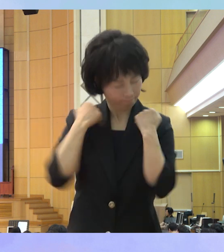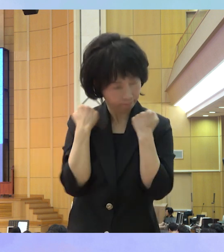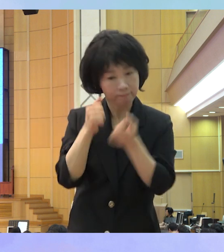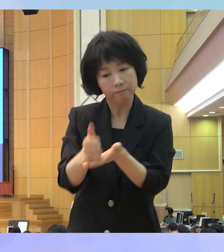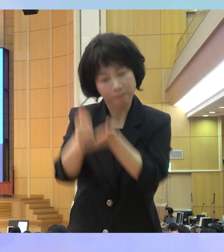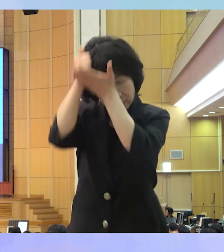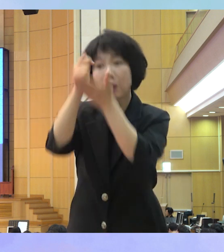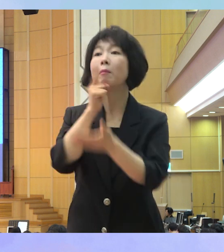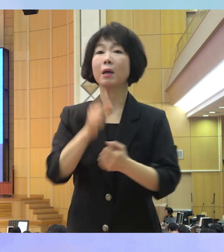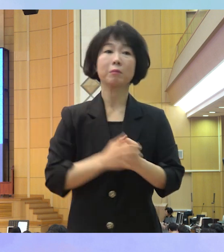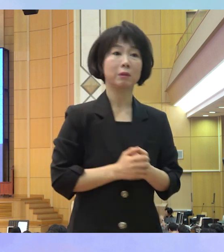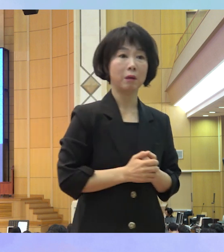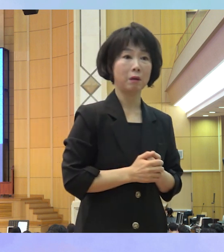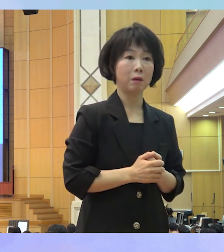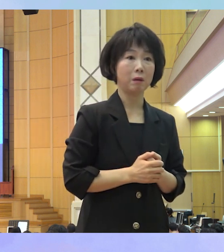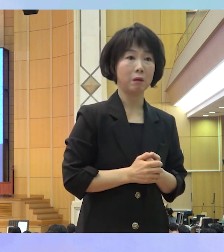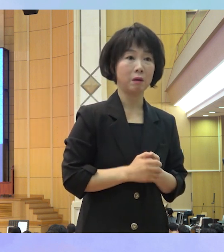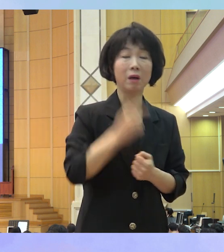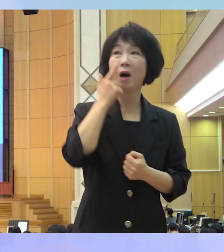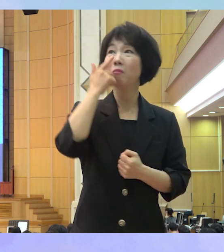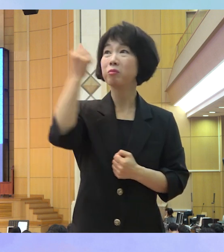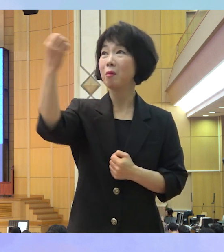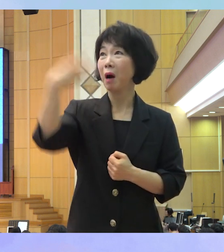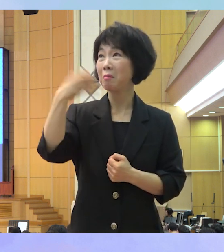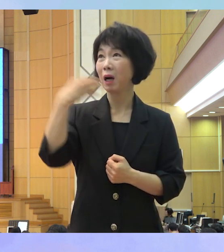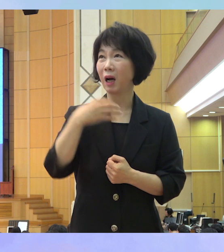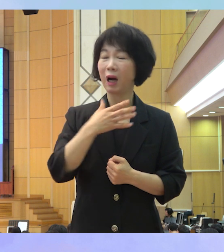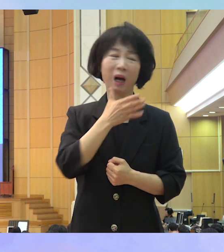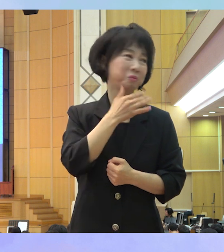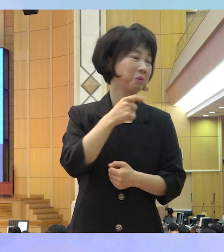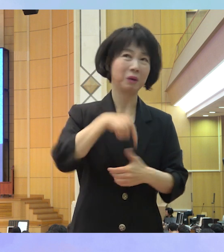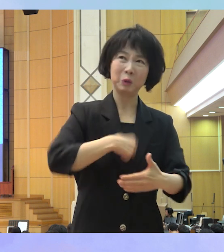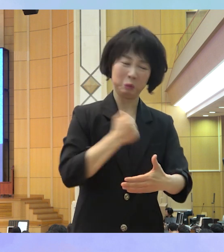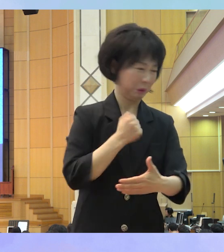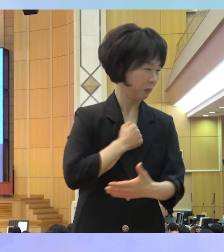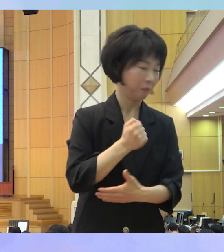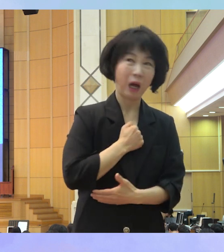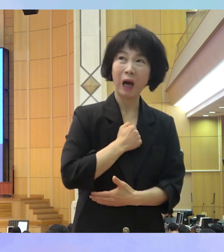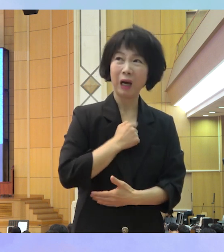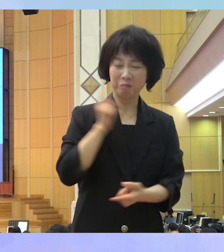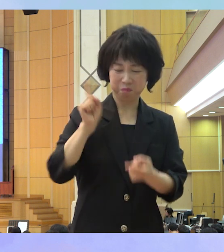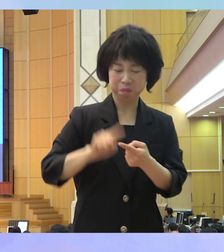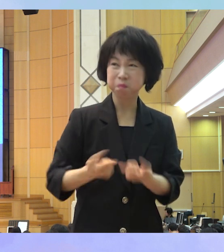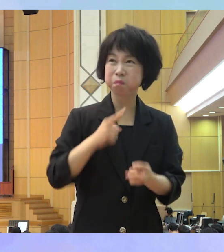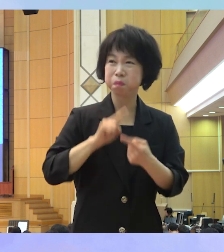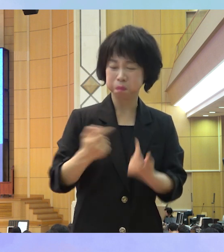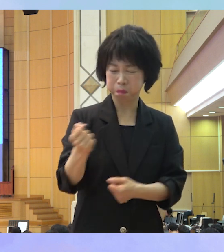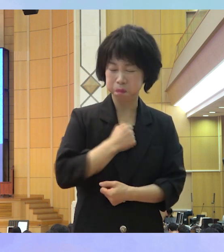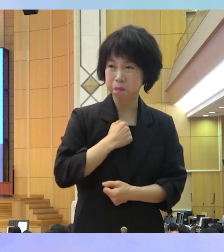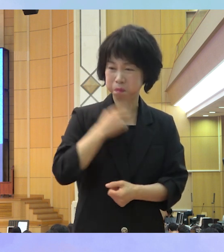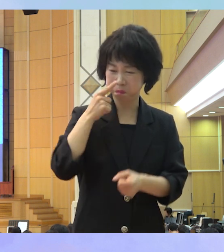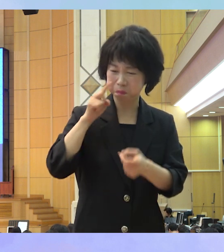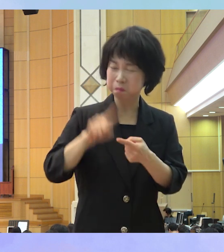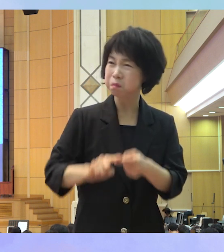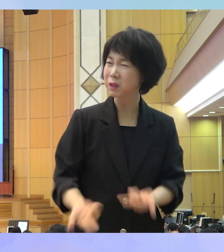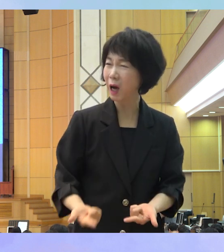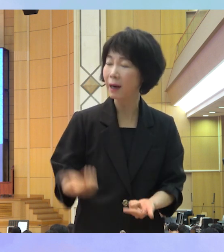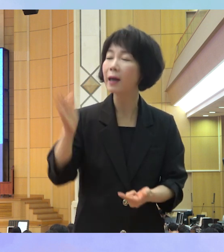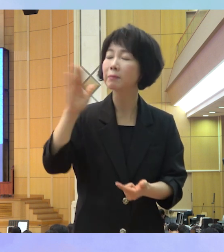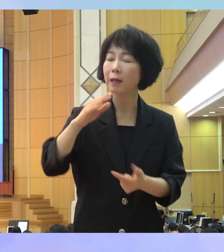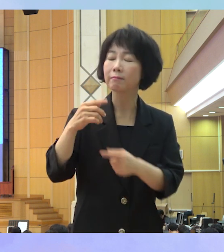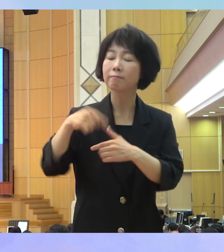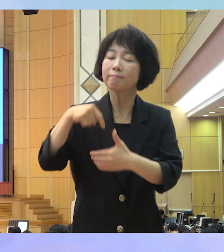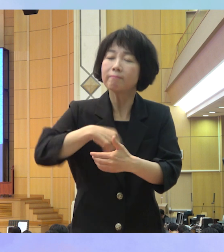부모님 하시는 말씀이 어떨 때는 좀 답답하고 어떨 때는 좀 말이 안 맞는 것 같다고